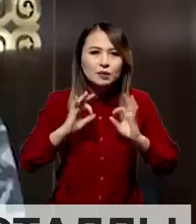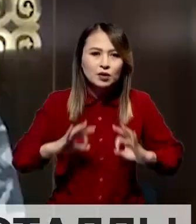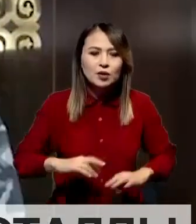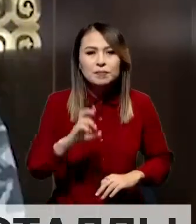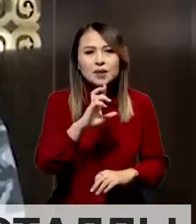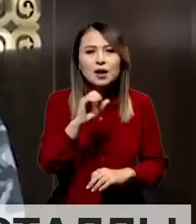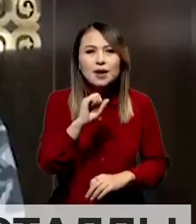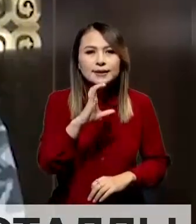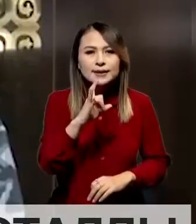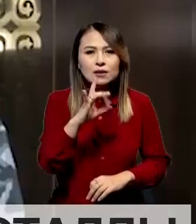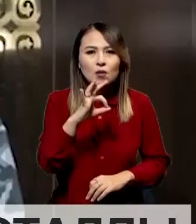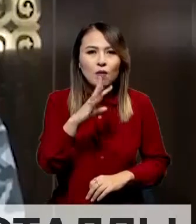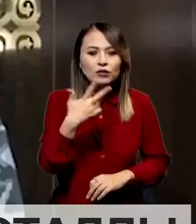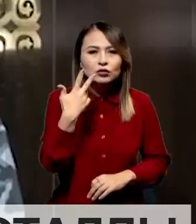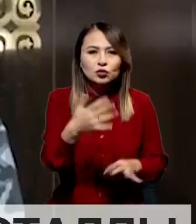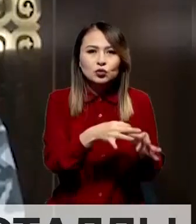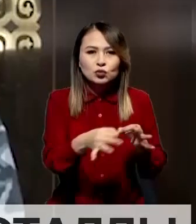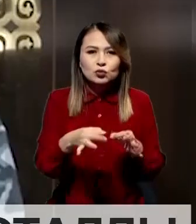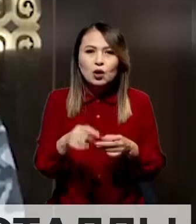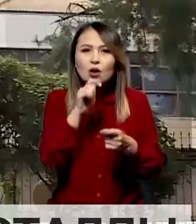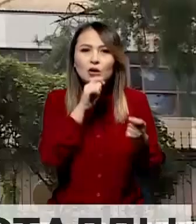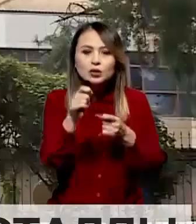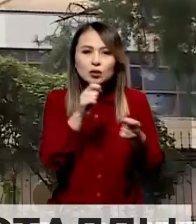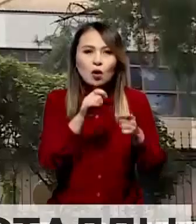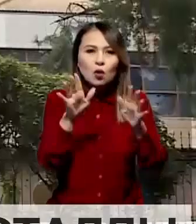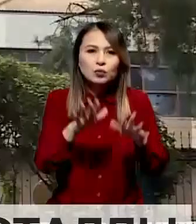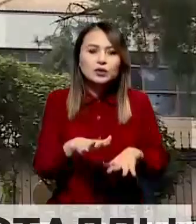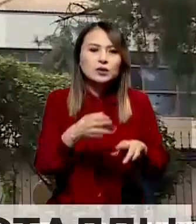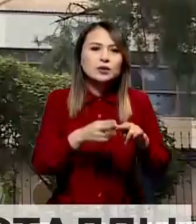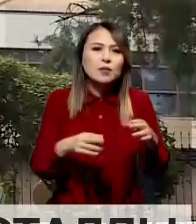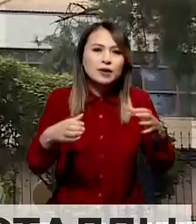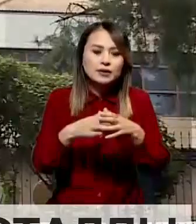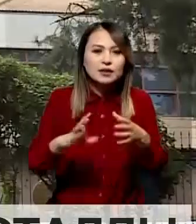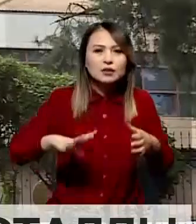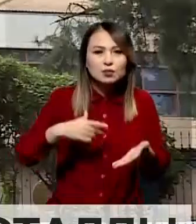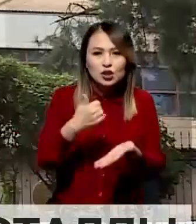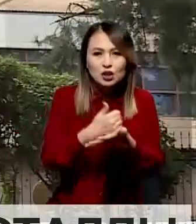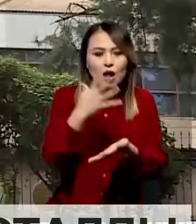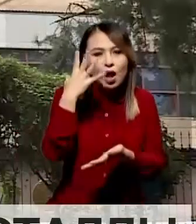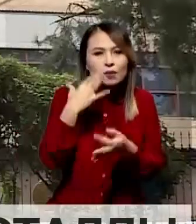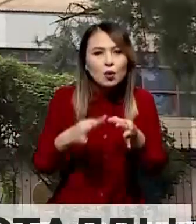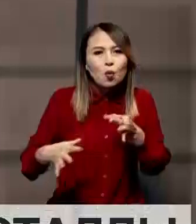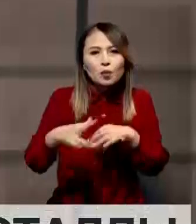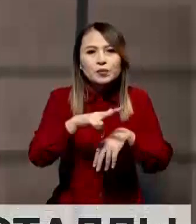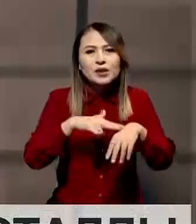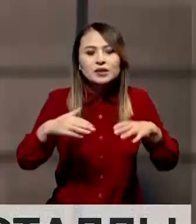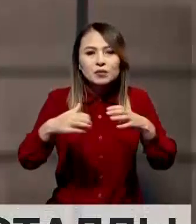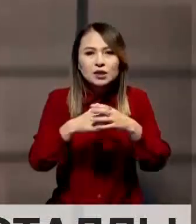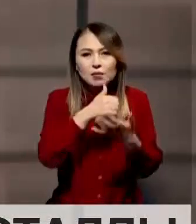бас прокурор Берік Асылов үш өңірдің ұлттық қауіпсіздік комитеті департаменттерінің экс-басшылары, Алматы облыстық полиция